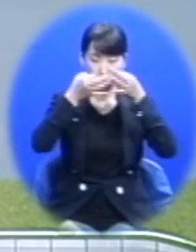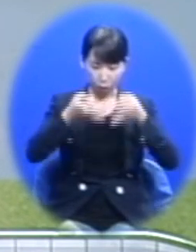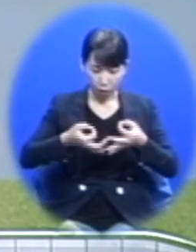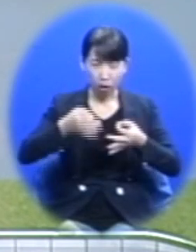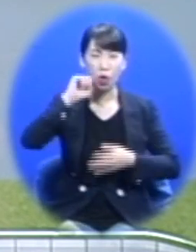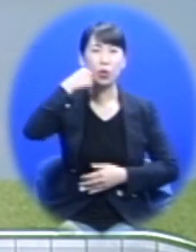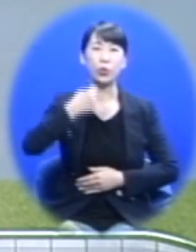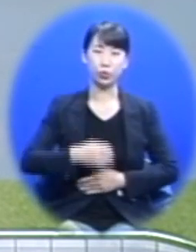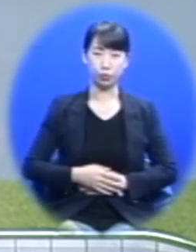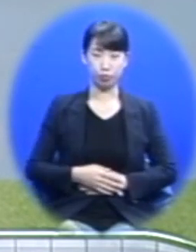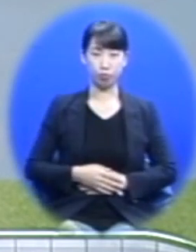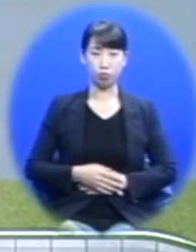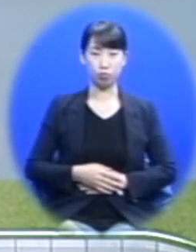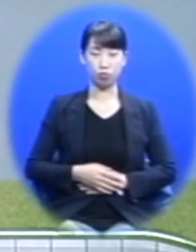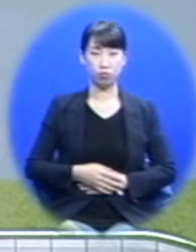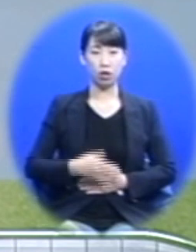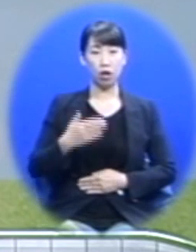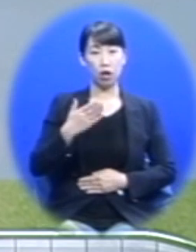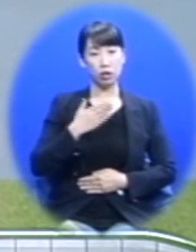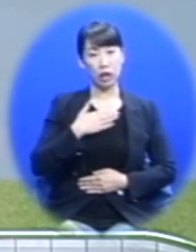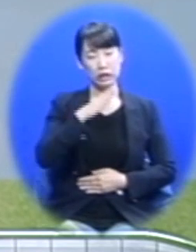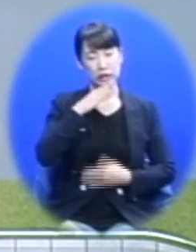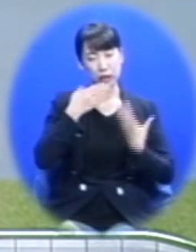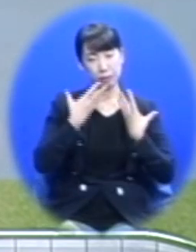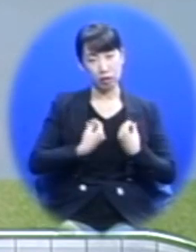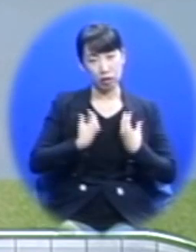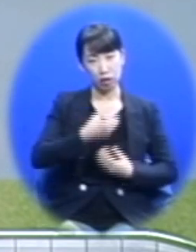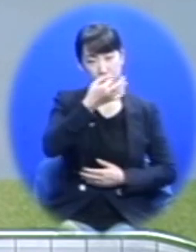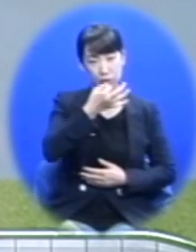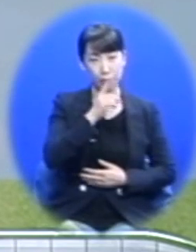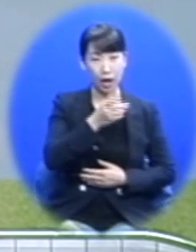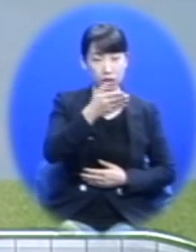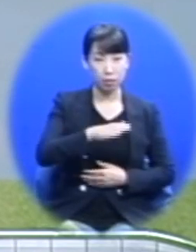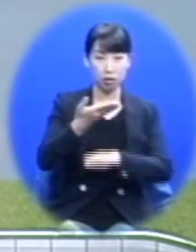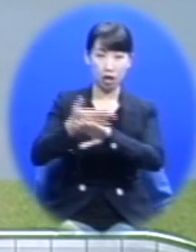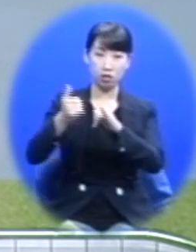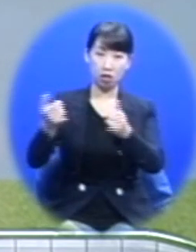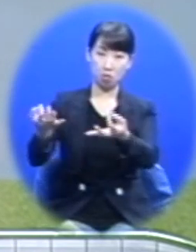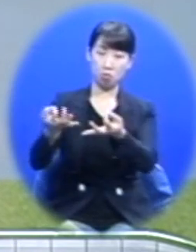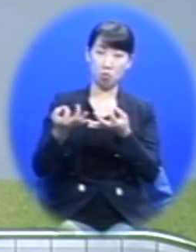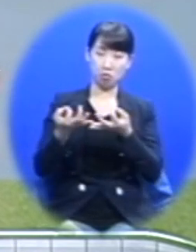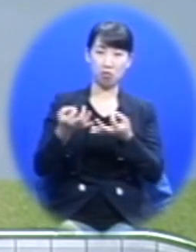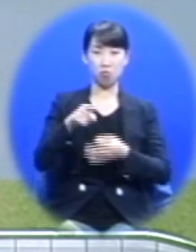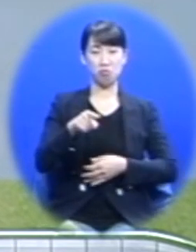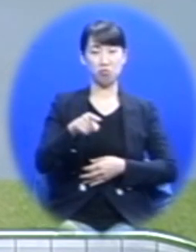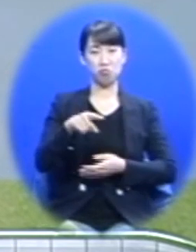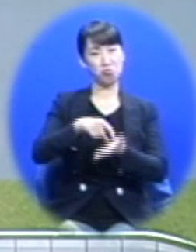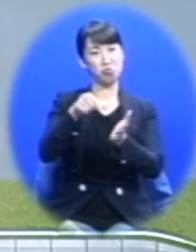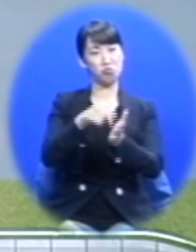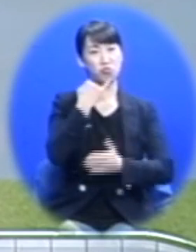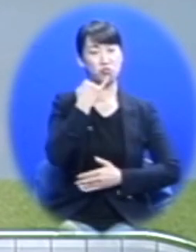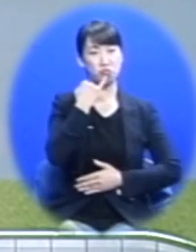없어요. 그래서 자기는 굉장히 절망하지만 다른 사람의 눈에 보기에는 아직도 여러분의 형편이 여전히 괜찮을